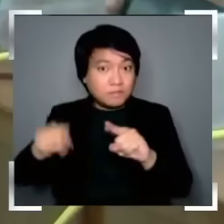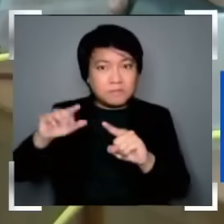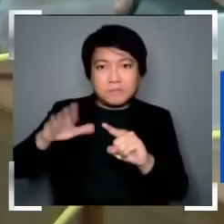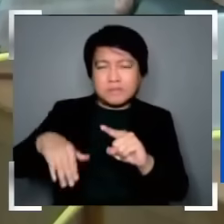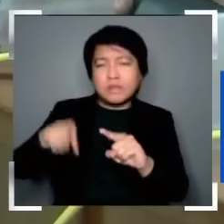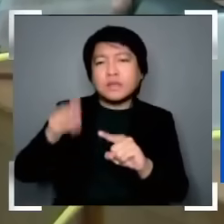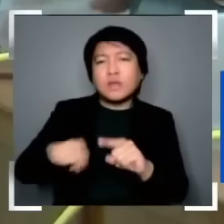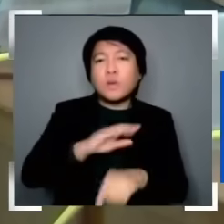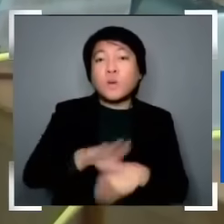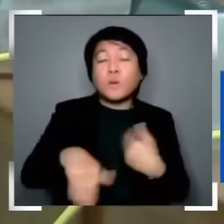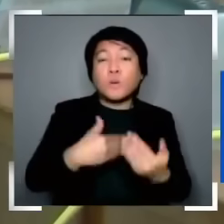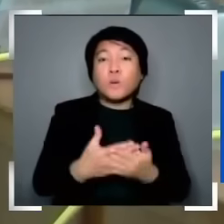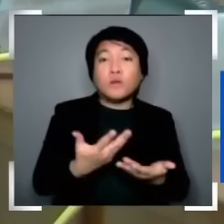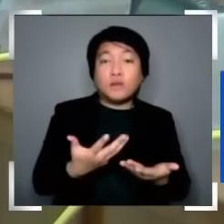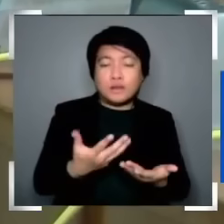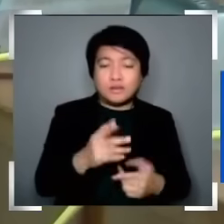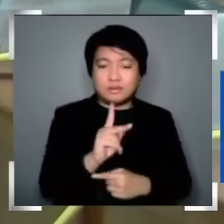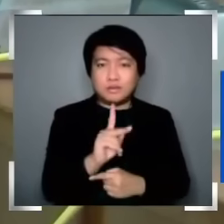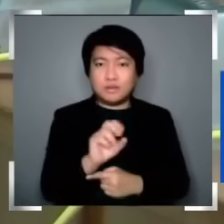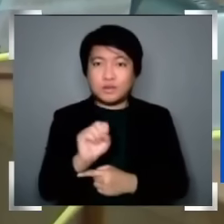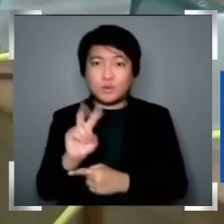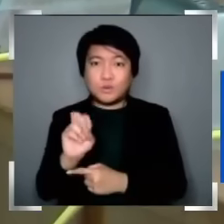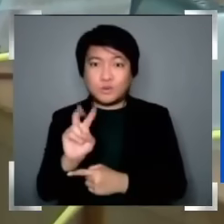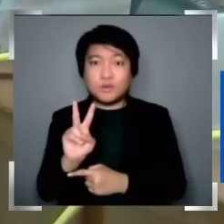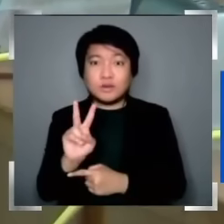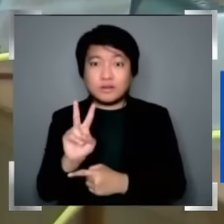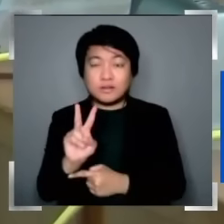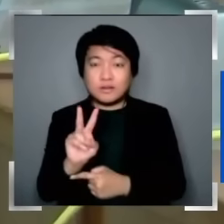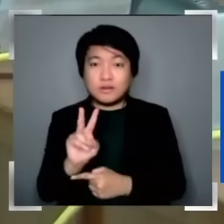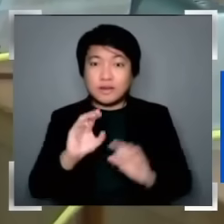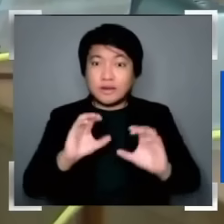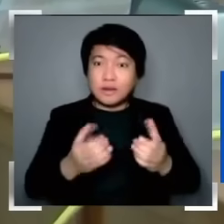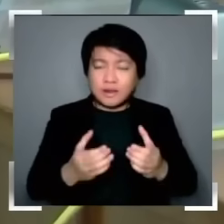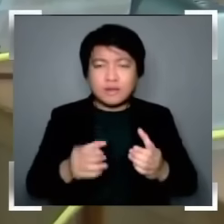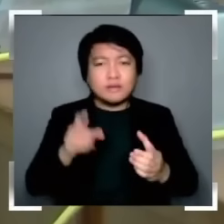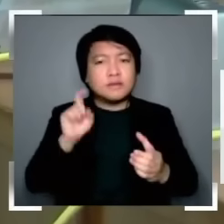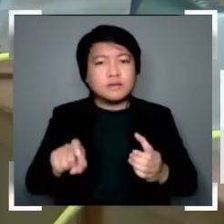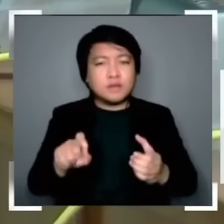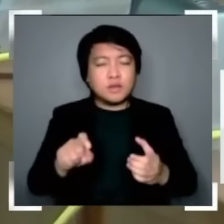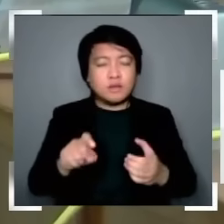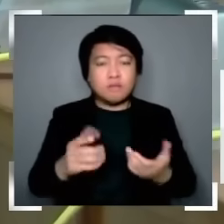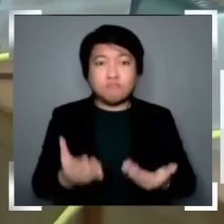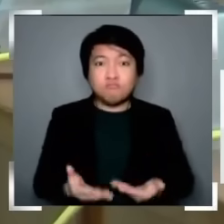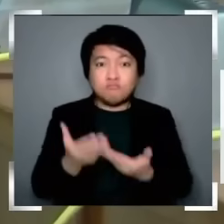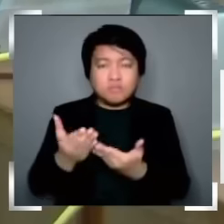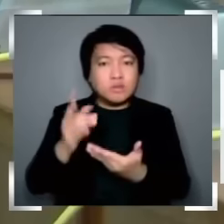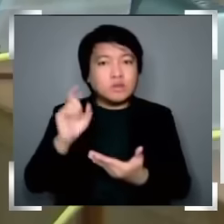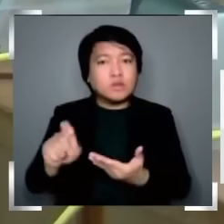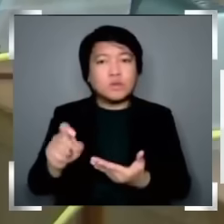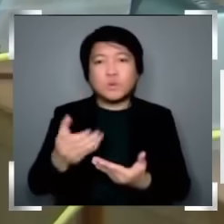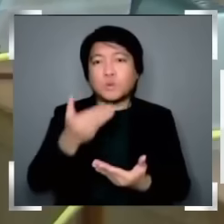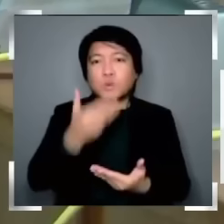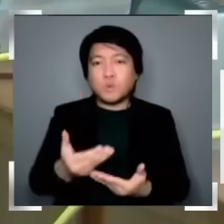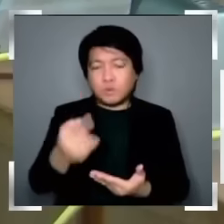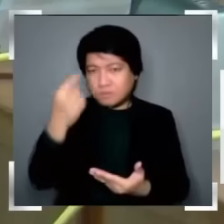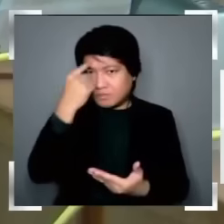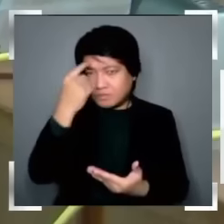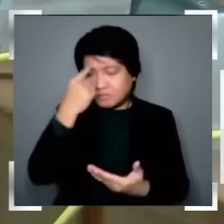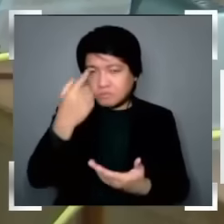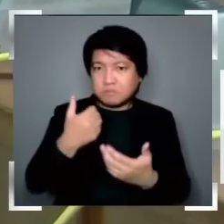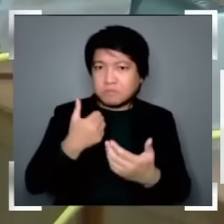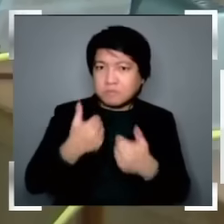pangako nitong K-12, no, there were 3 promises during that time. One is global competitiveness, readiness sa